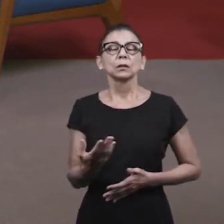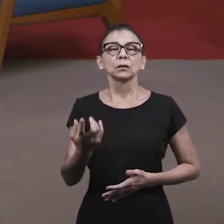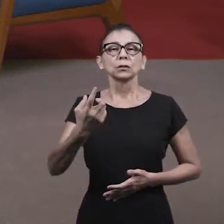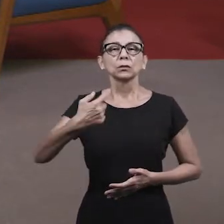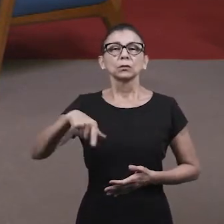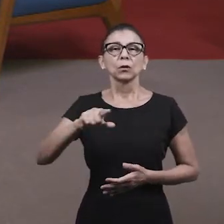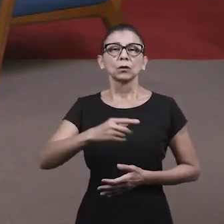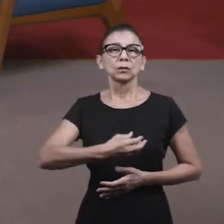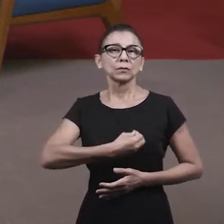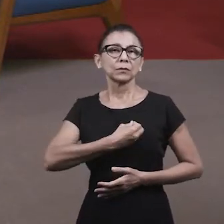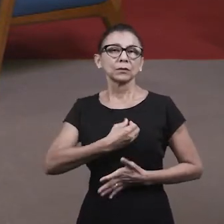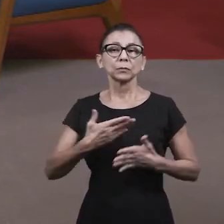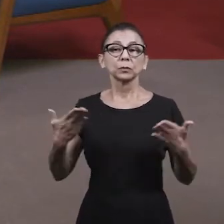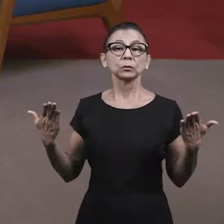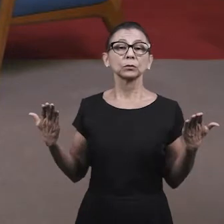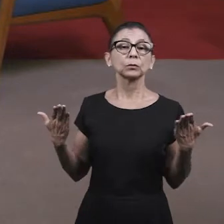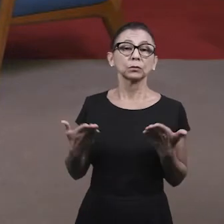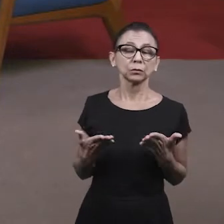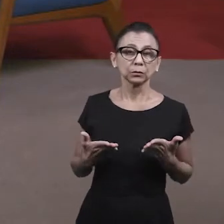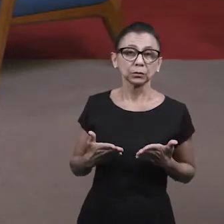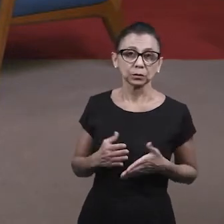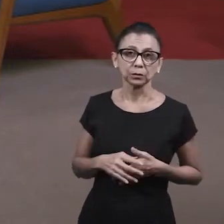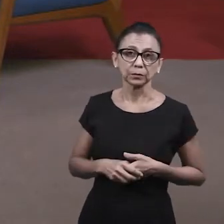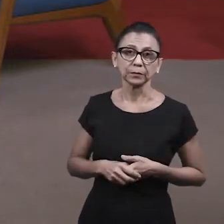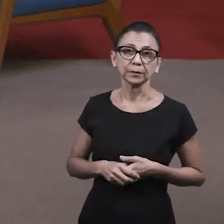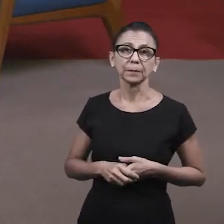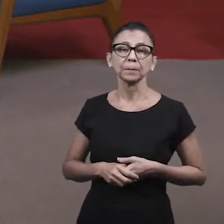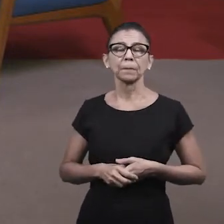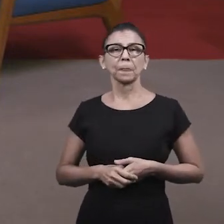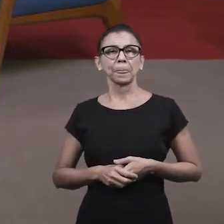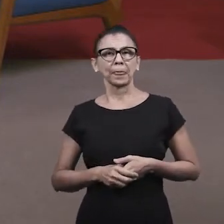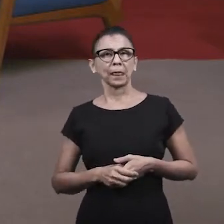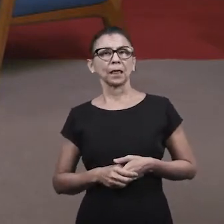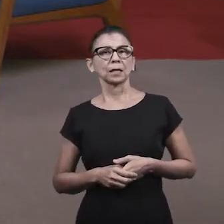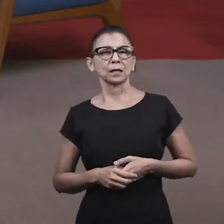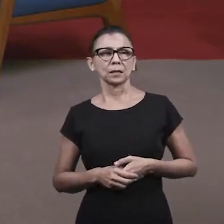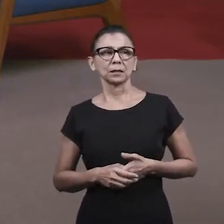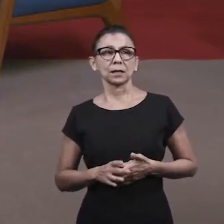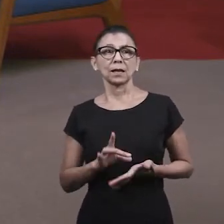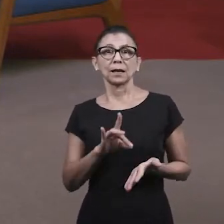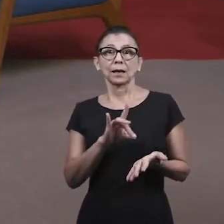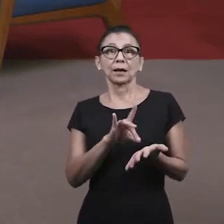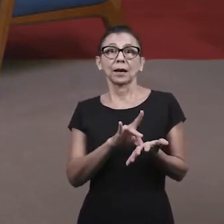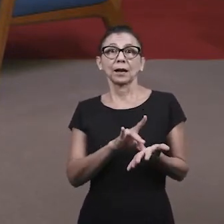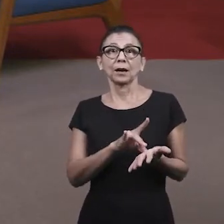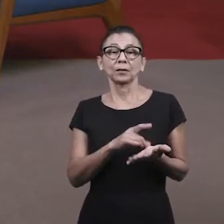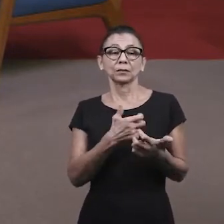vit. Quel est le scénario? Nous sommes enserrés.